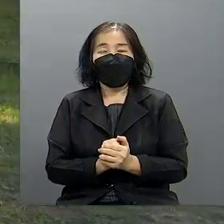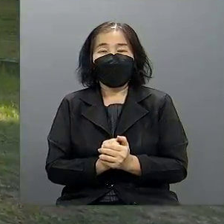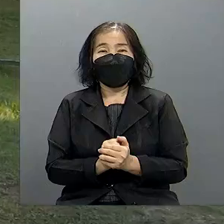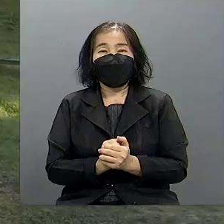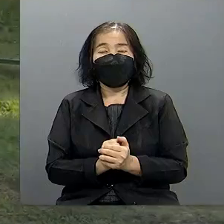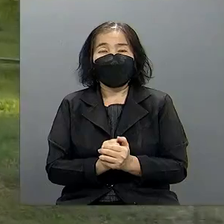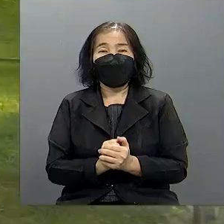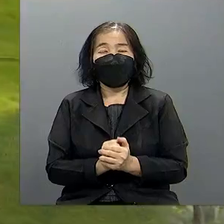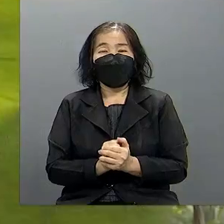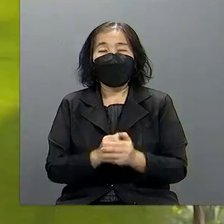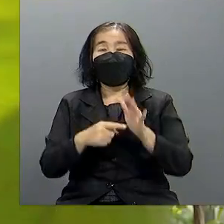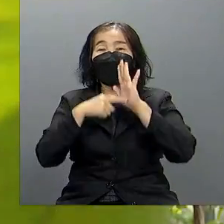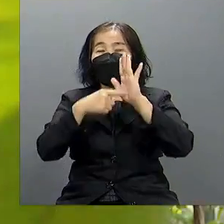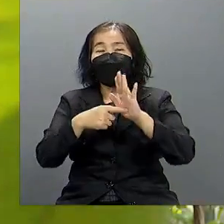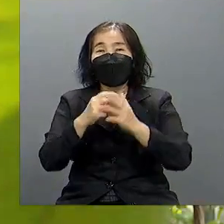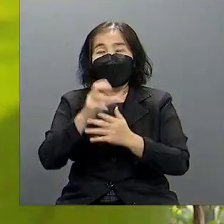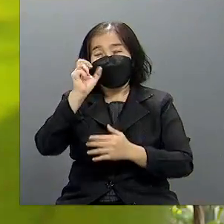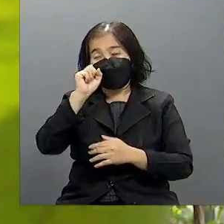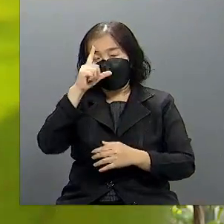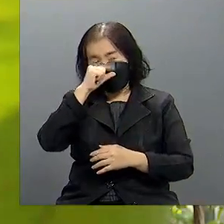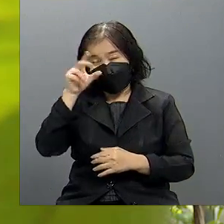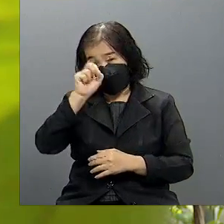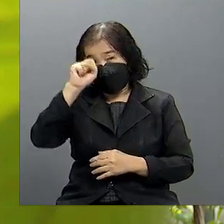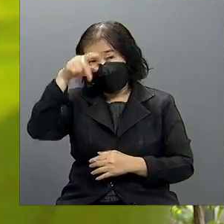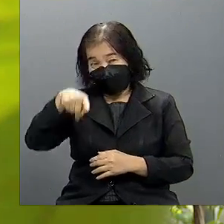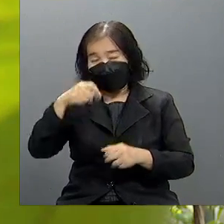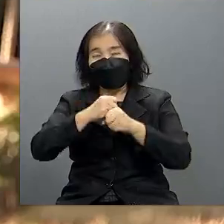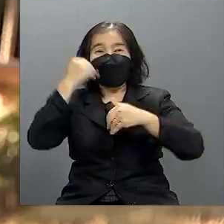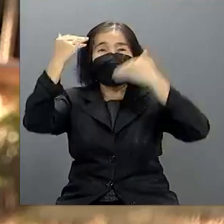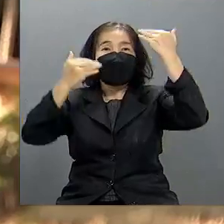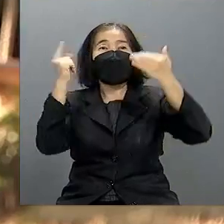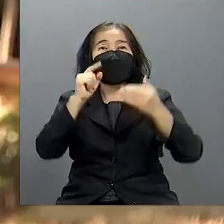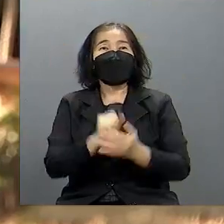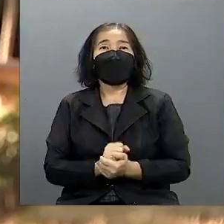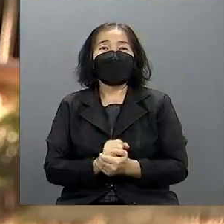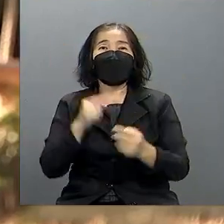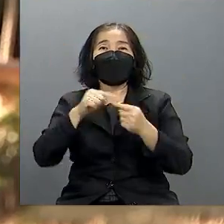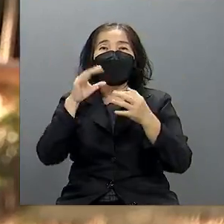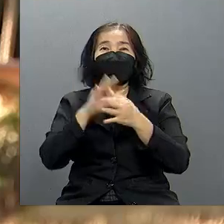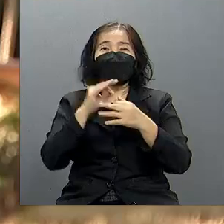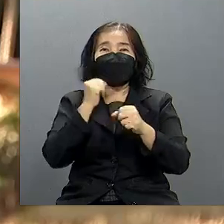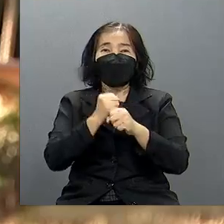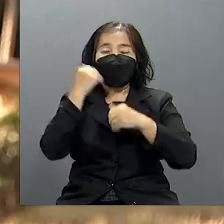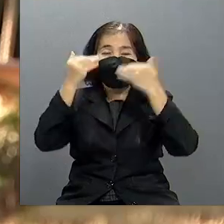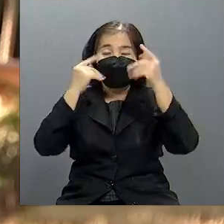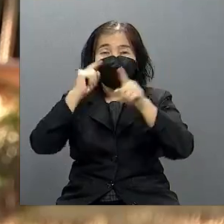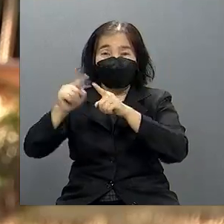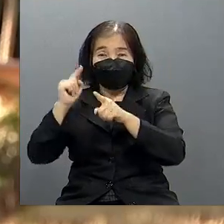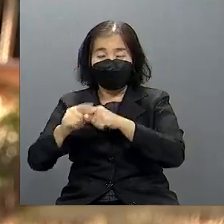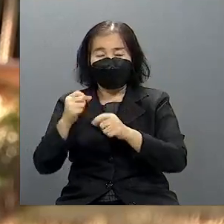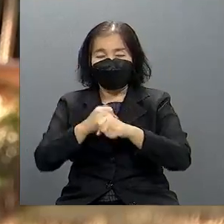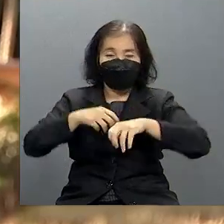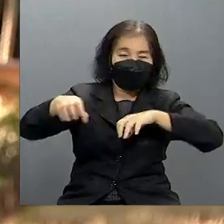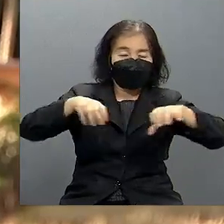อย่างของ SP Farm เนี่ยเขาทำกิจกรรมอยู่ละเนื่องจากการทำดำเนินกิจกรรมเนี่ยมันดำเนินด้วยคนเดียวมันยังไม่มีเครือข่